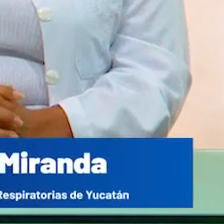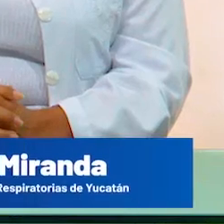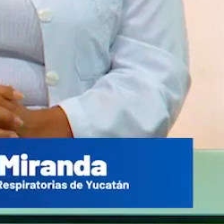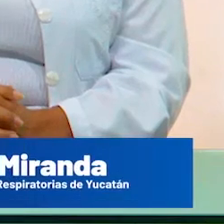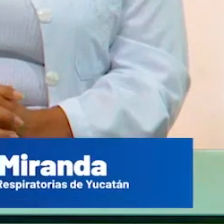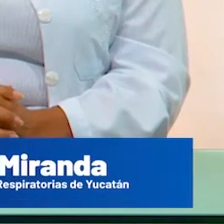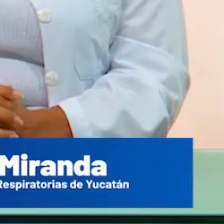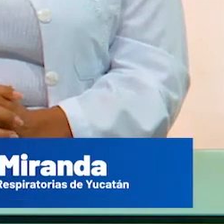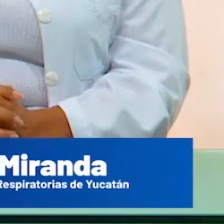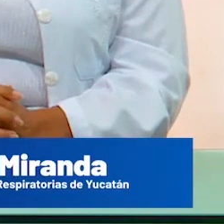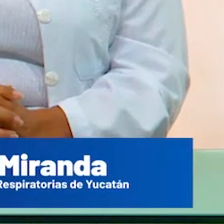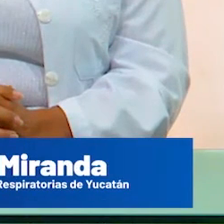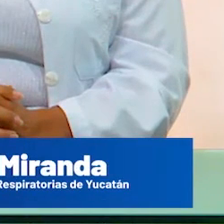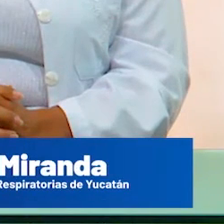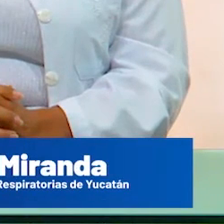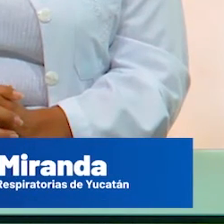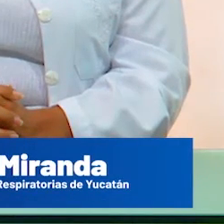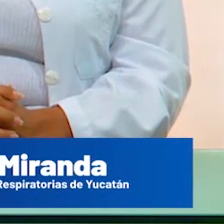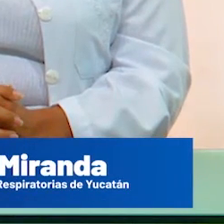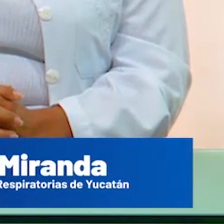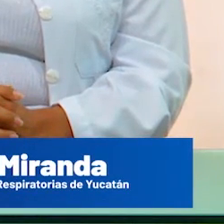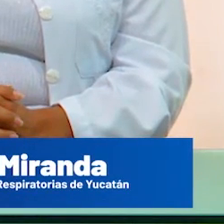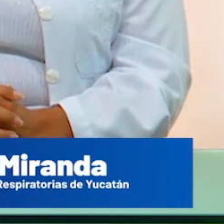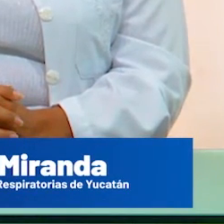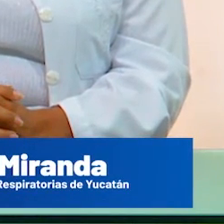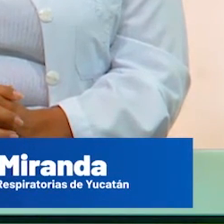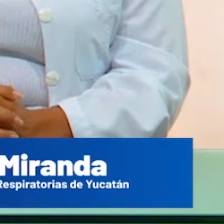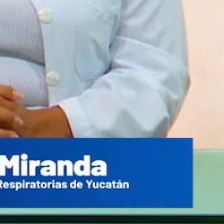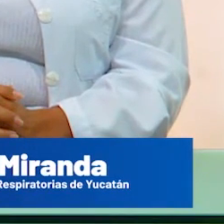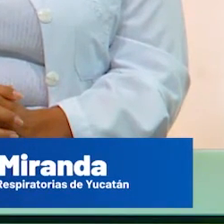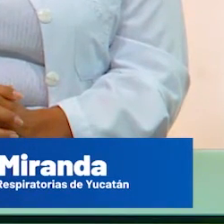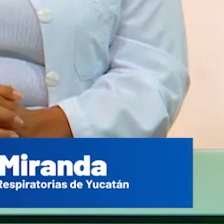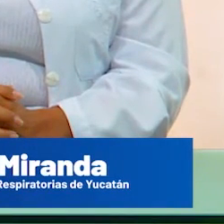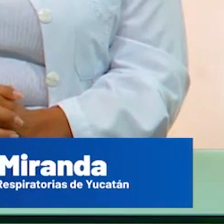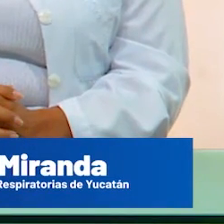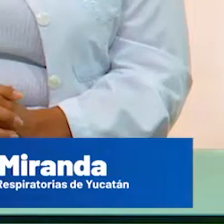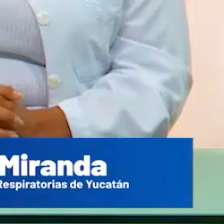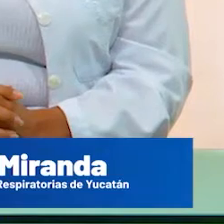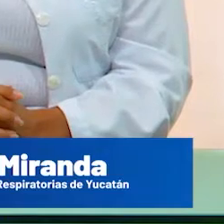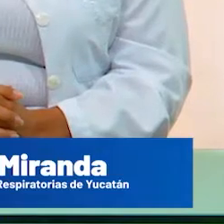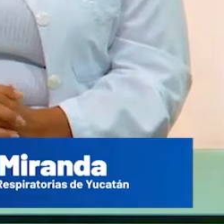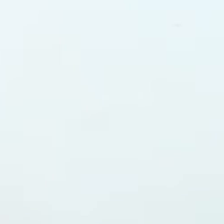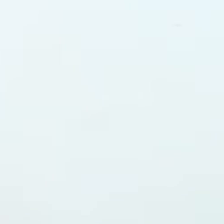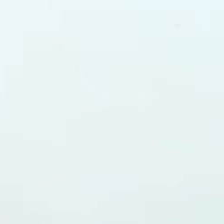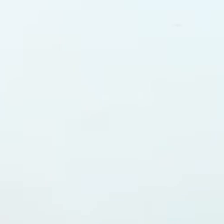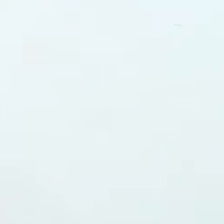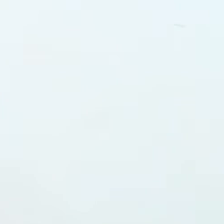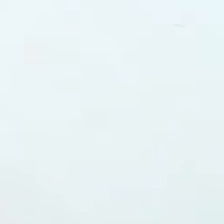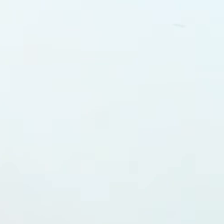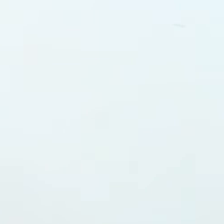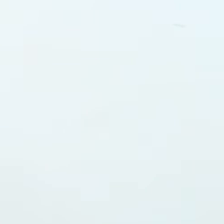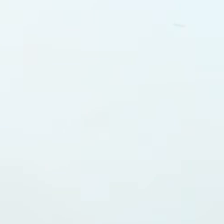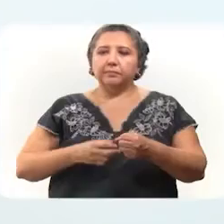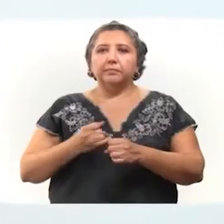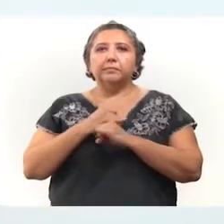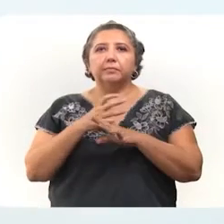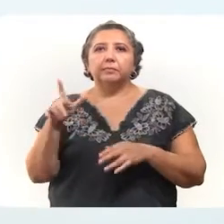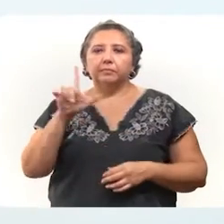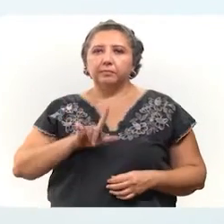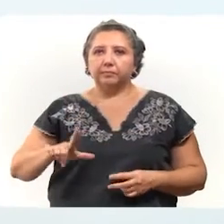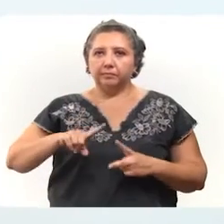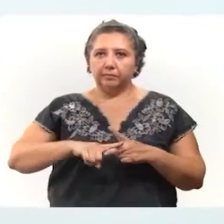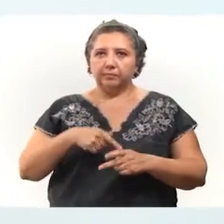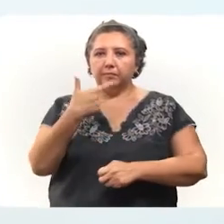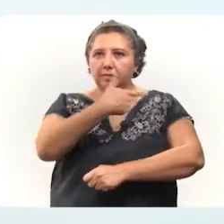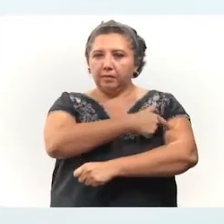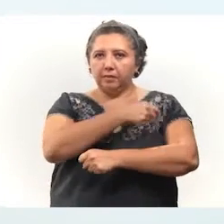Leje lunesa ka hu tsaba lu ka pri le ba ku na tele coronavirus ti tanke le mo yan 18 tak 29 haptio ka hak balo wei hoi dejan